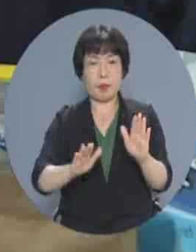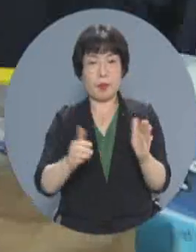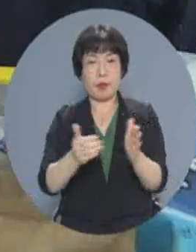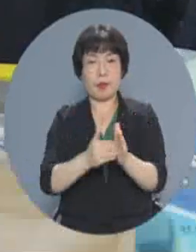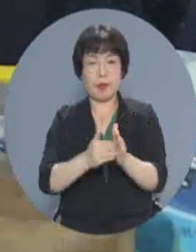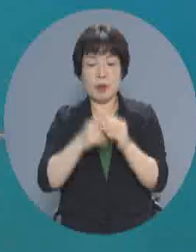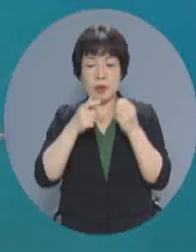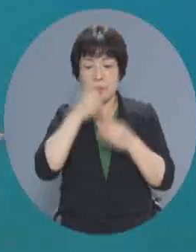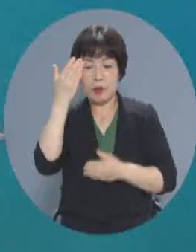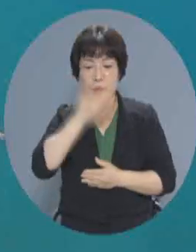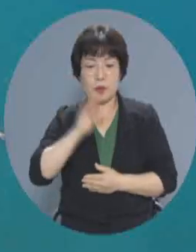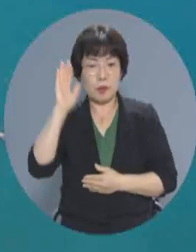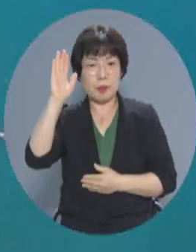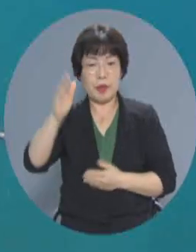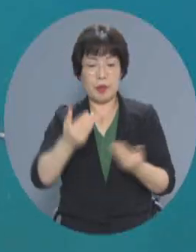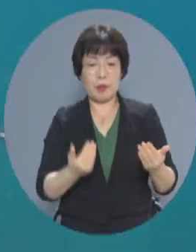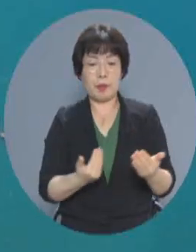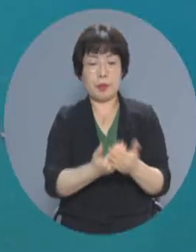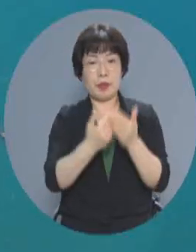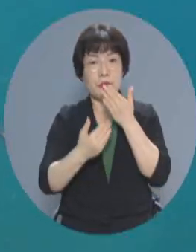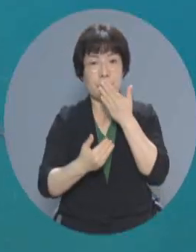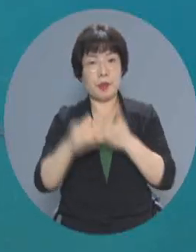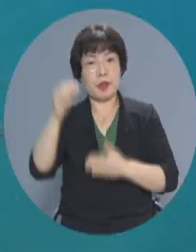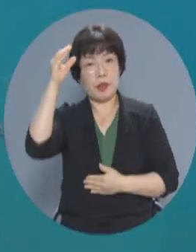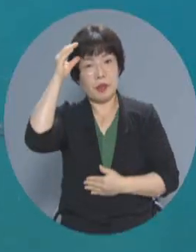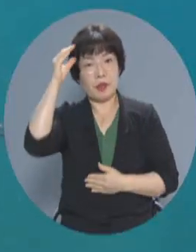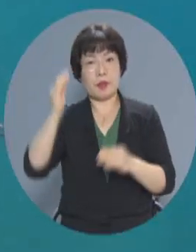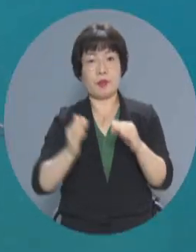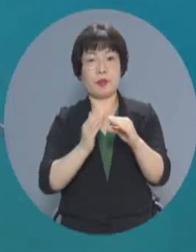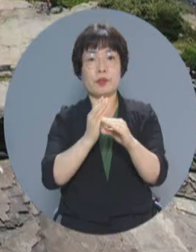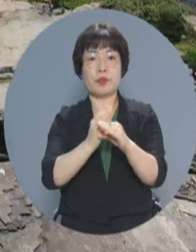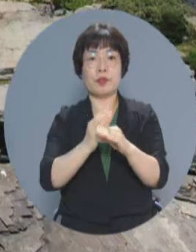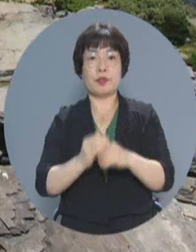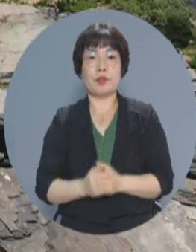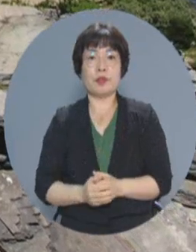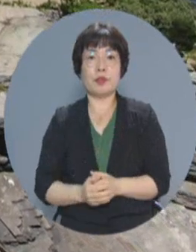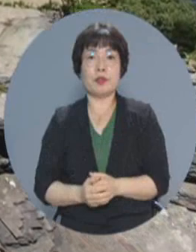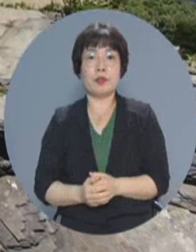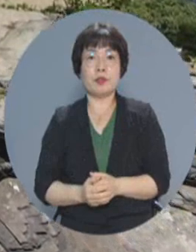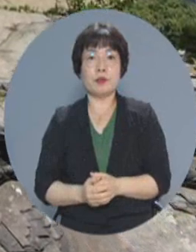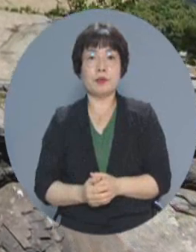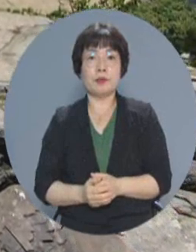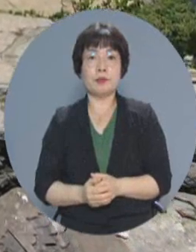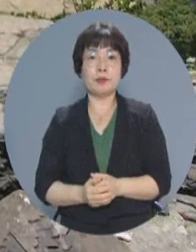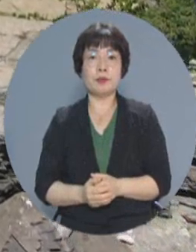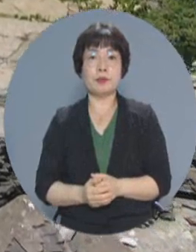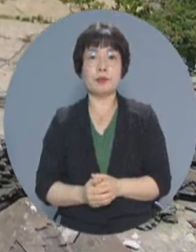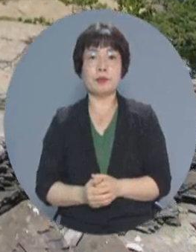여수의 새로운 미래 성장 동력으로 기대를 모으고 있습니다. MBC 뉴스 최우식입니다.